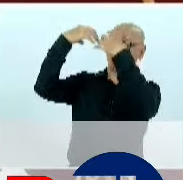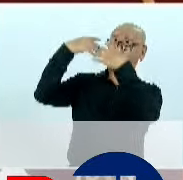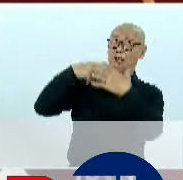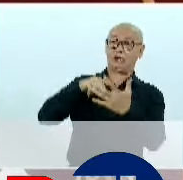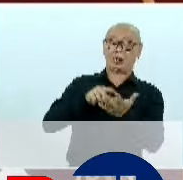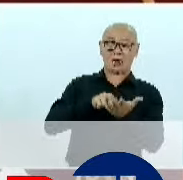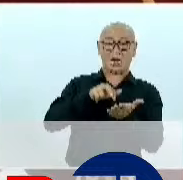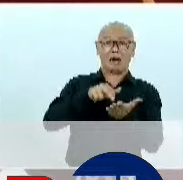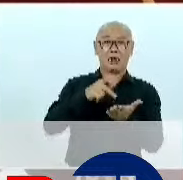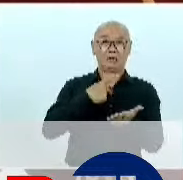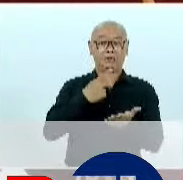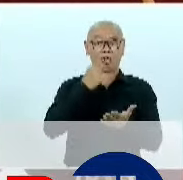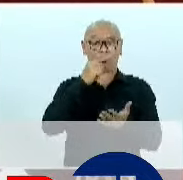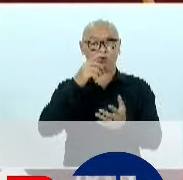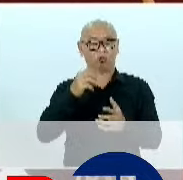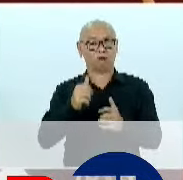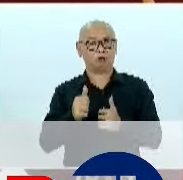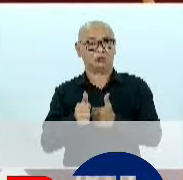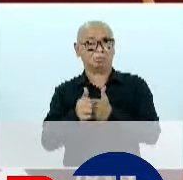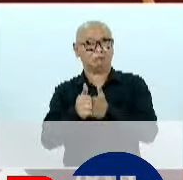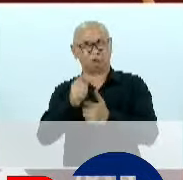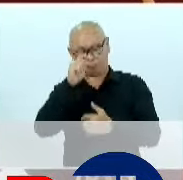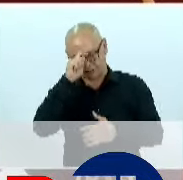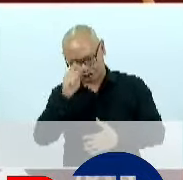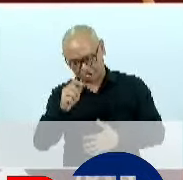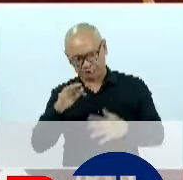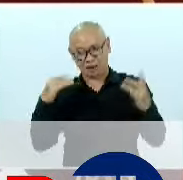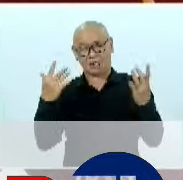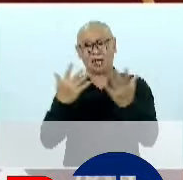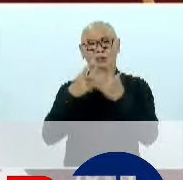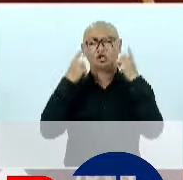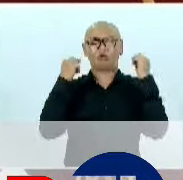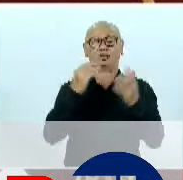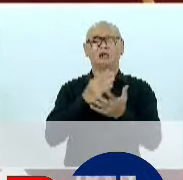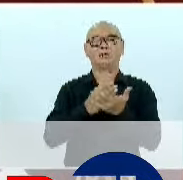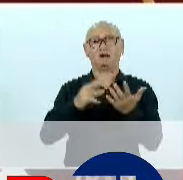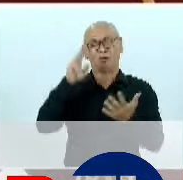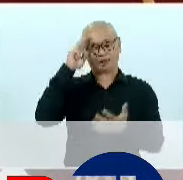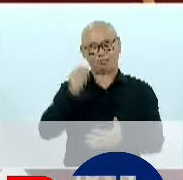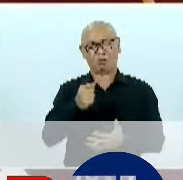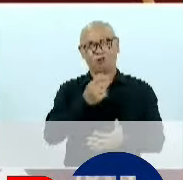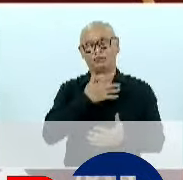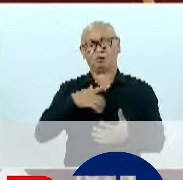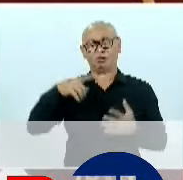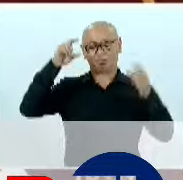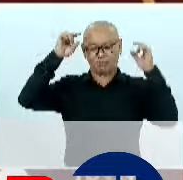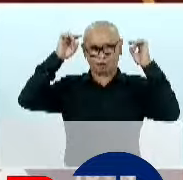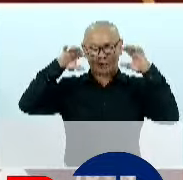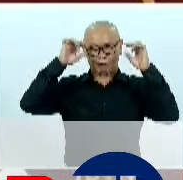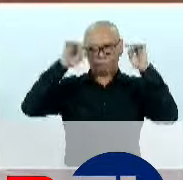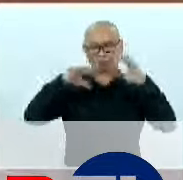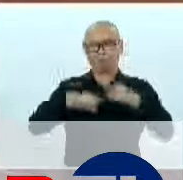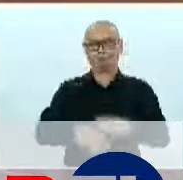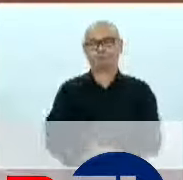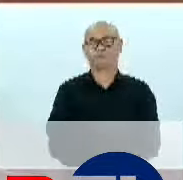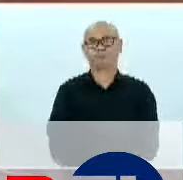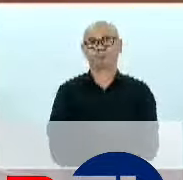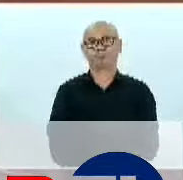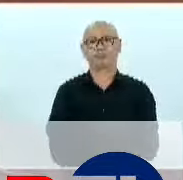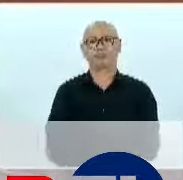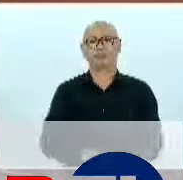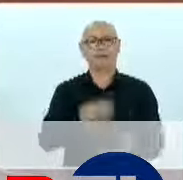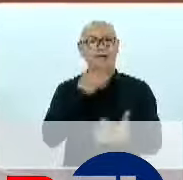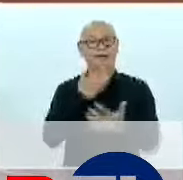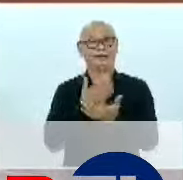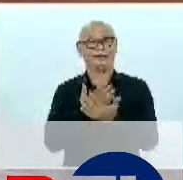langkah kita untuk mengabdi kepadayarakat Jawa Tengah wasalamualaikum warahmatullahi wabarakatuh Terima kasih